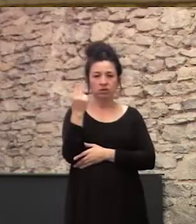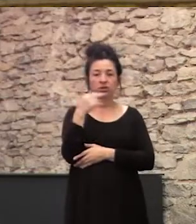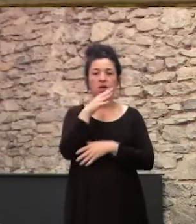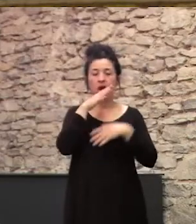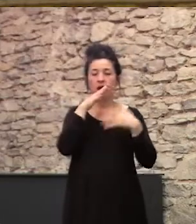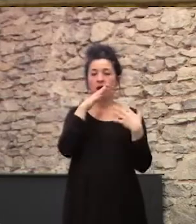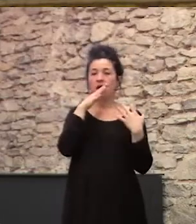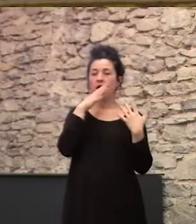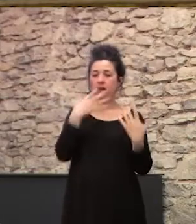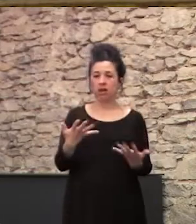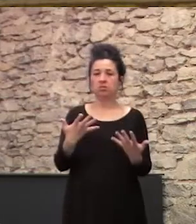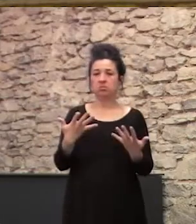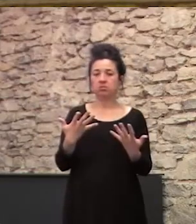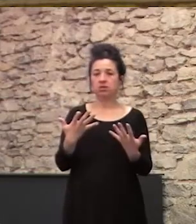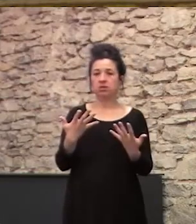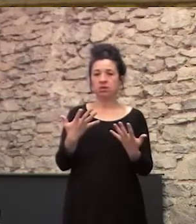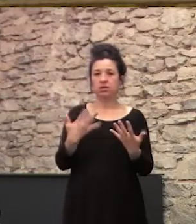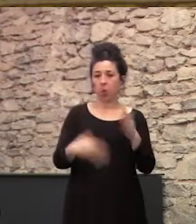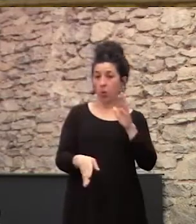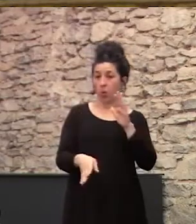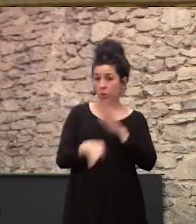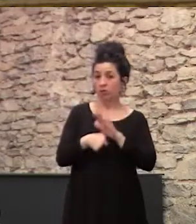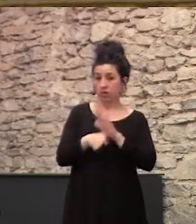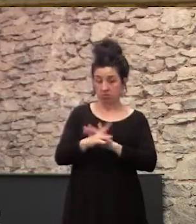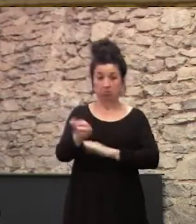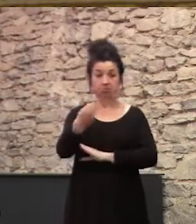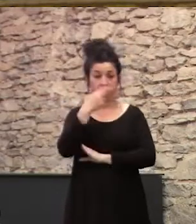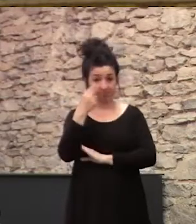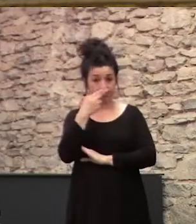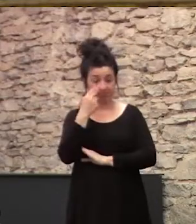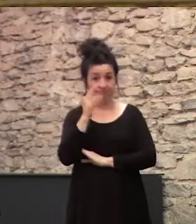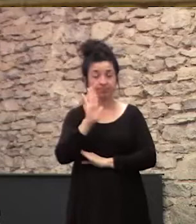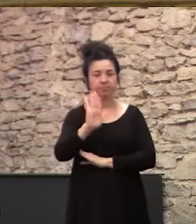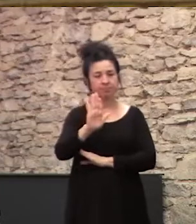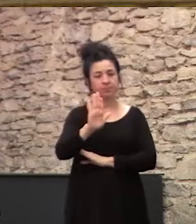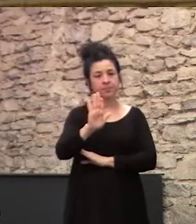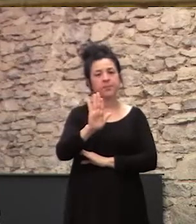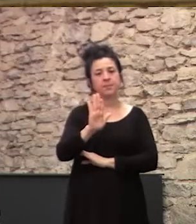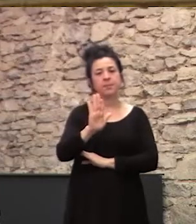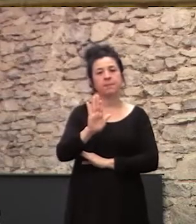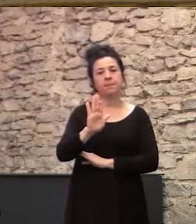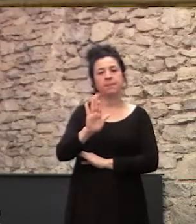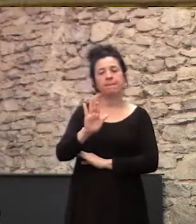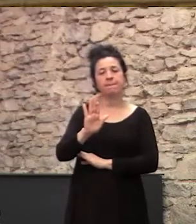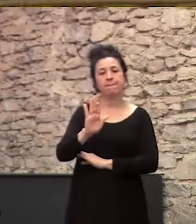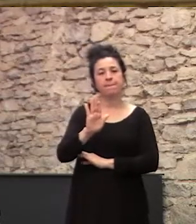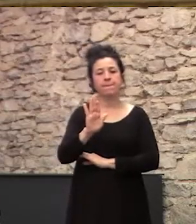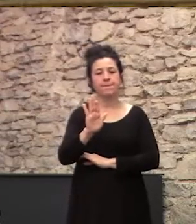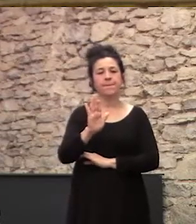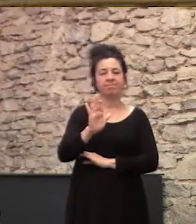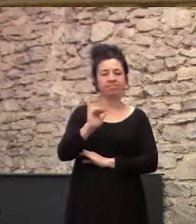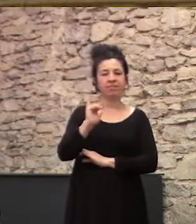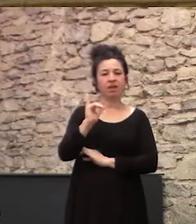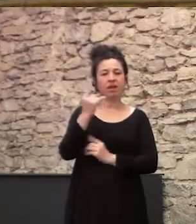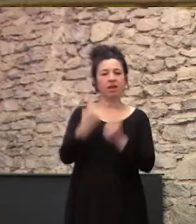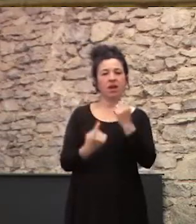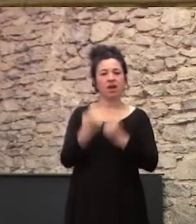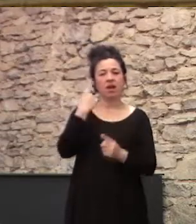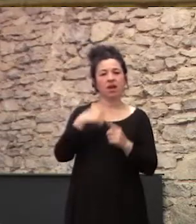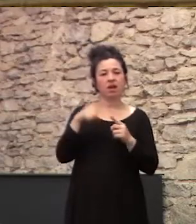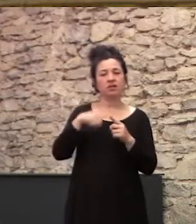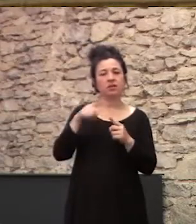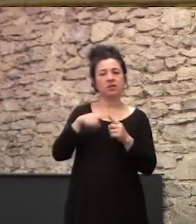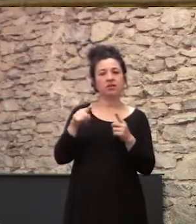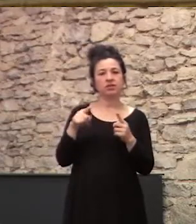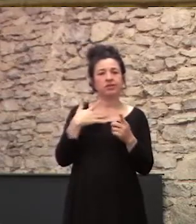zait oso interesgarria dela eta bazegoela. Bueno, badaudela gauza batzuk igual, toki gehiagotan